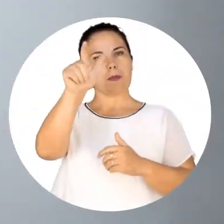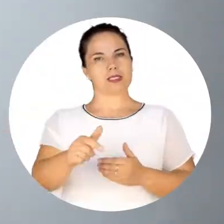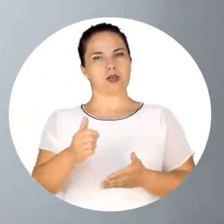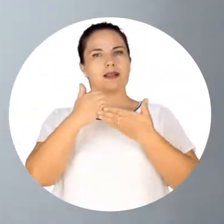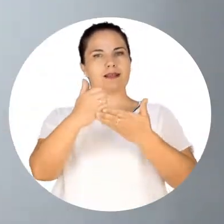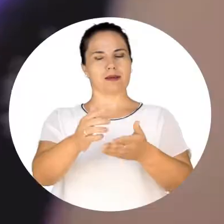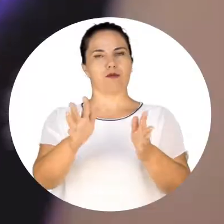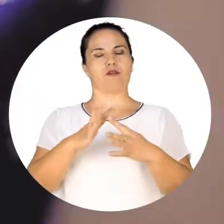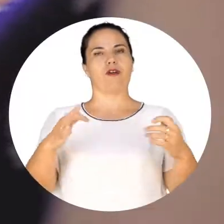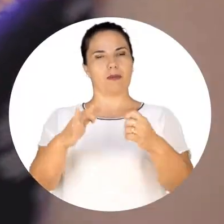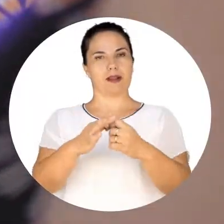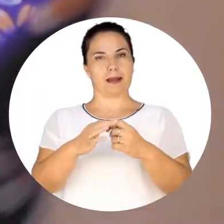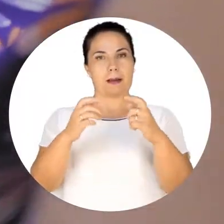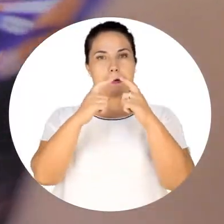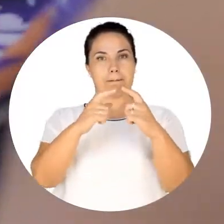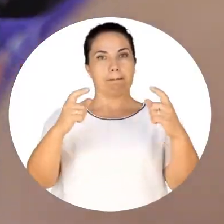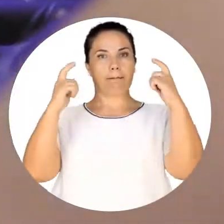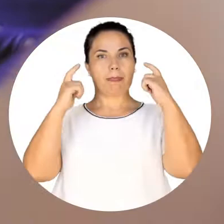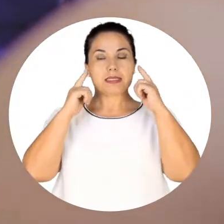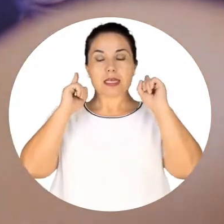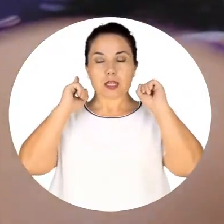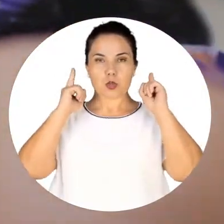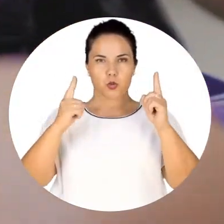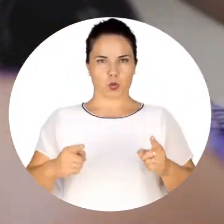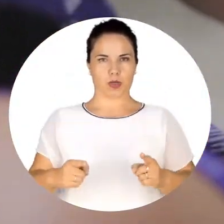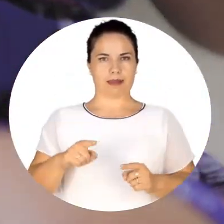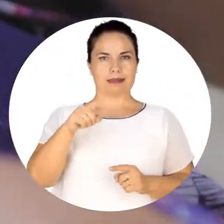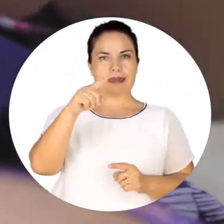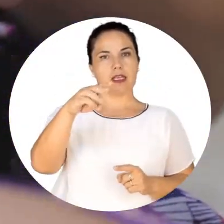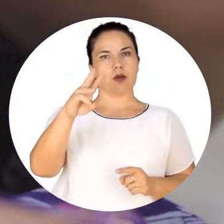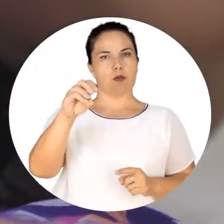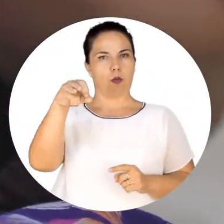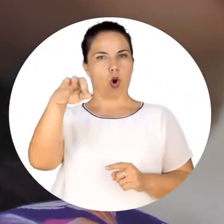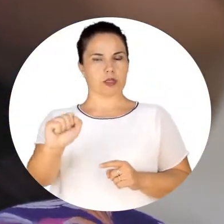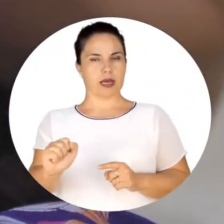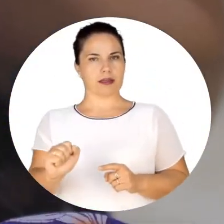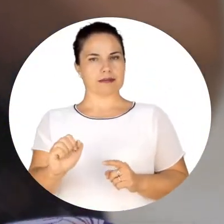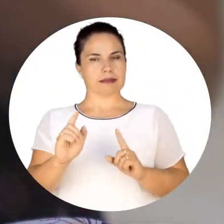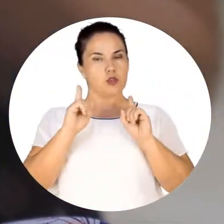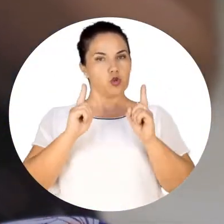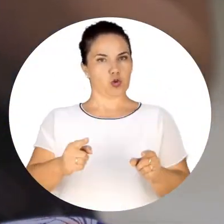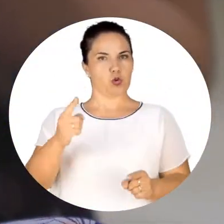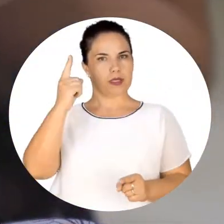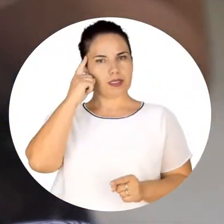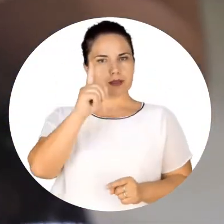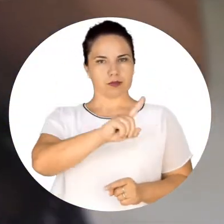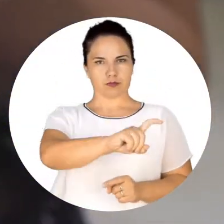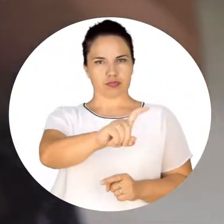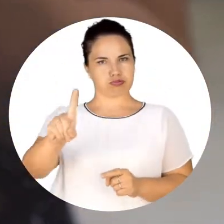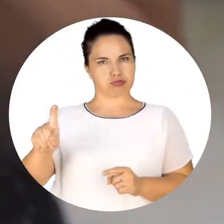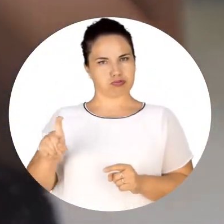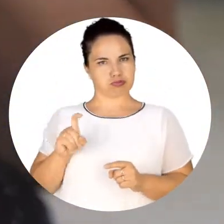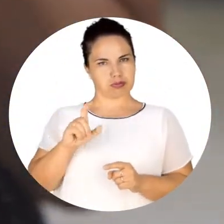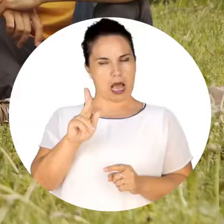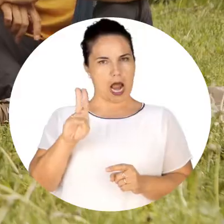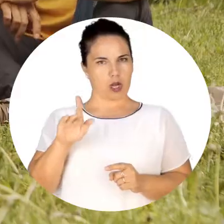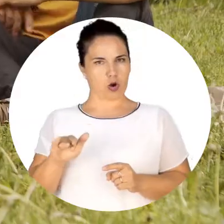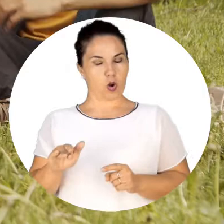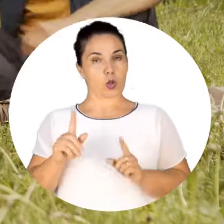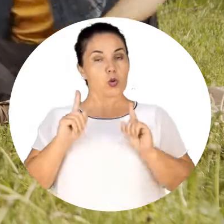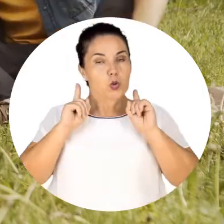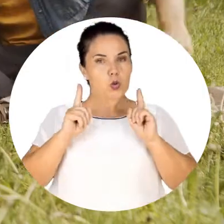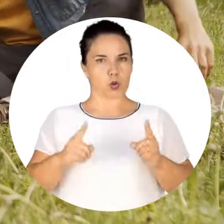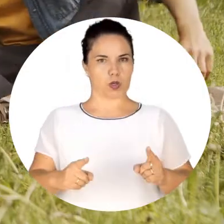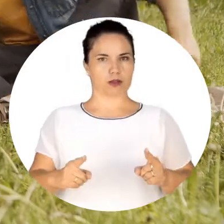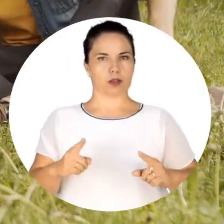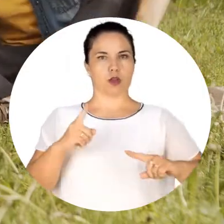in i momentit për ty që ndjek gjithmonë modën. Duhet ta dish që dezinfektanti është tendenca e vitit. Gjithashtu, miqt mund të